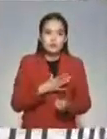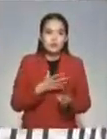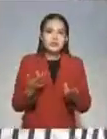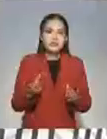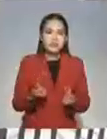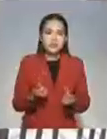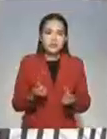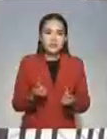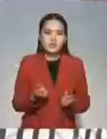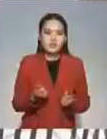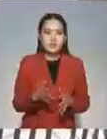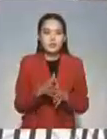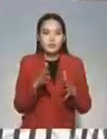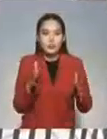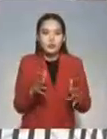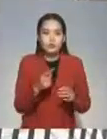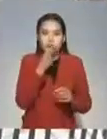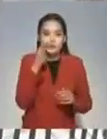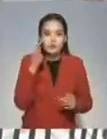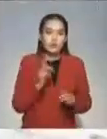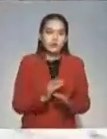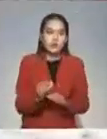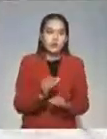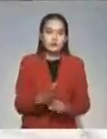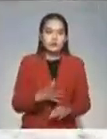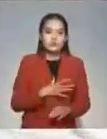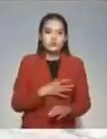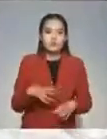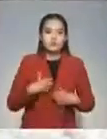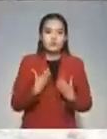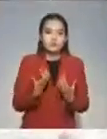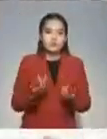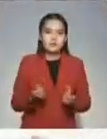вообще невозможно Да ещё столько Мне кажется зимовка не было ужас